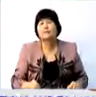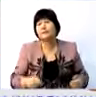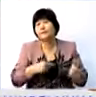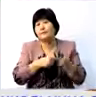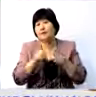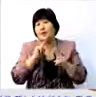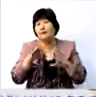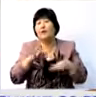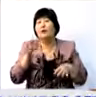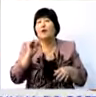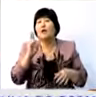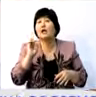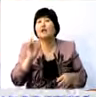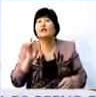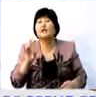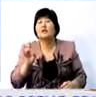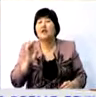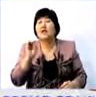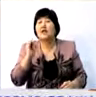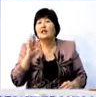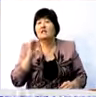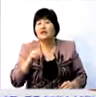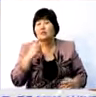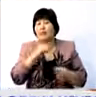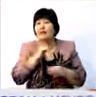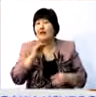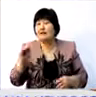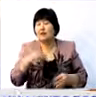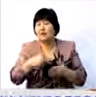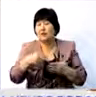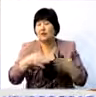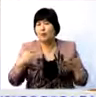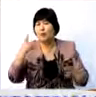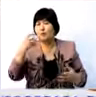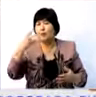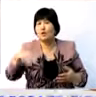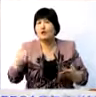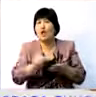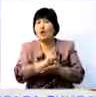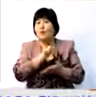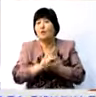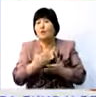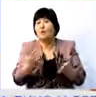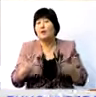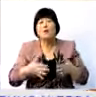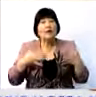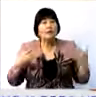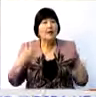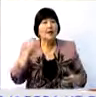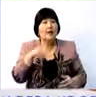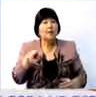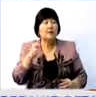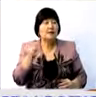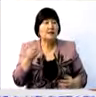Отметим, форум «Байконур Инвест» доказал свою эффективность. За годы его проведения подписано около 130 меморандумов. Привлечено свыше 100 миллиардов